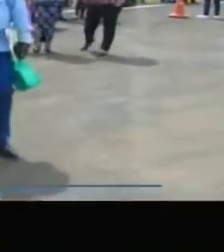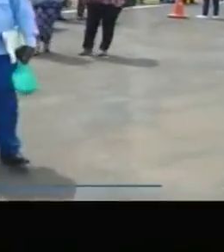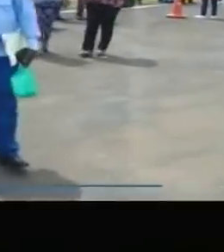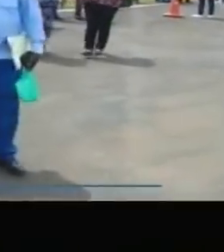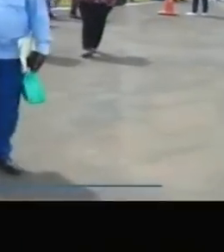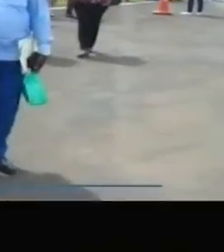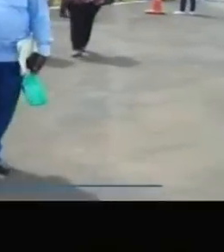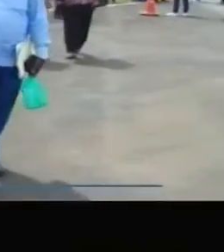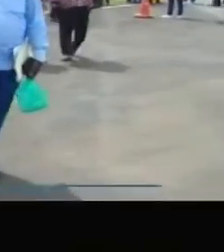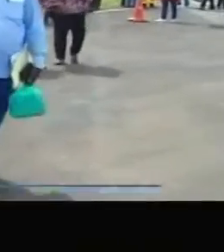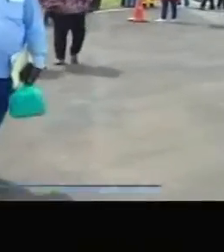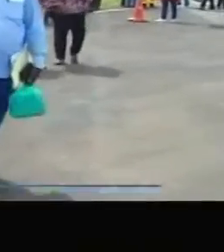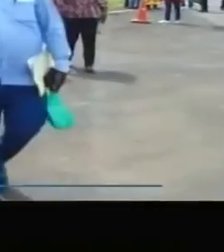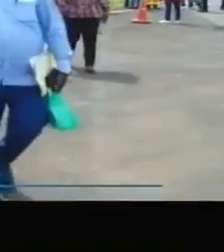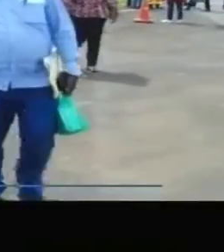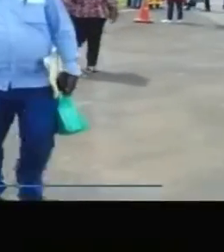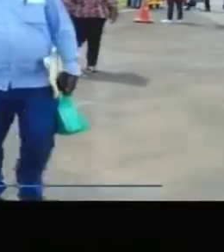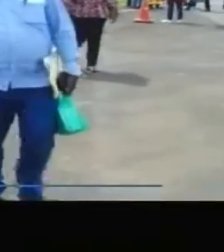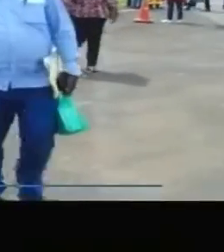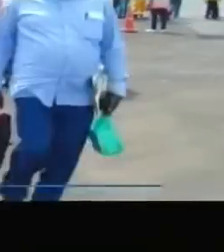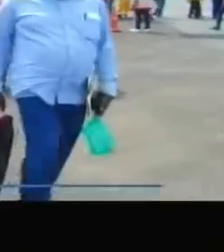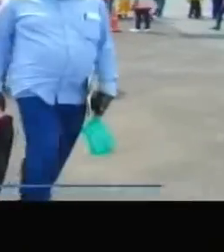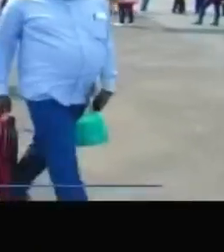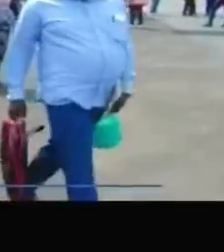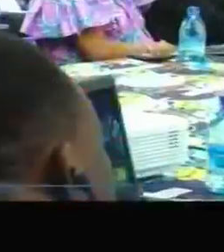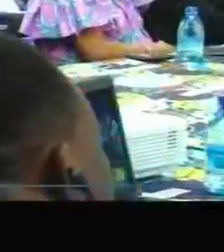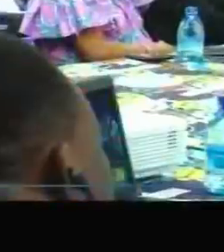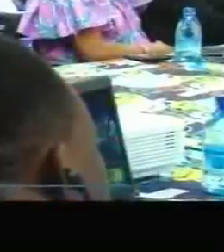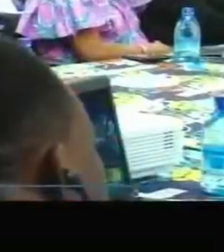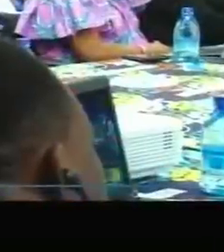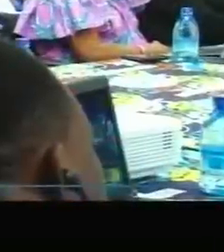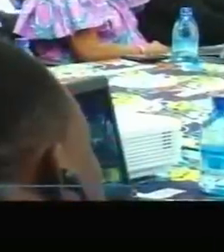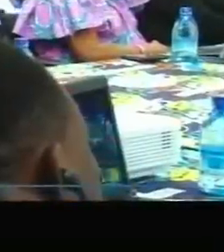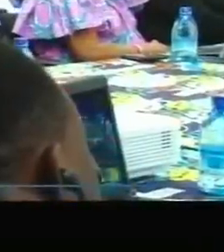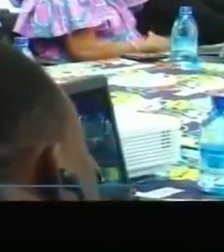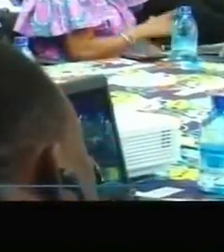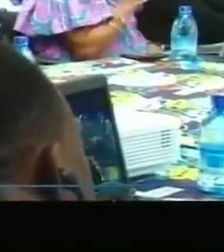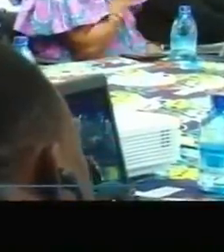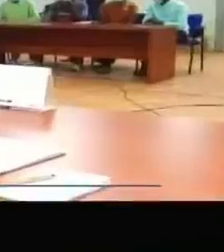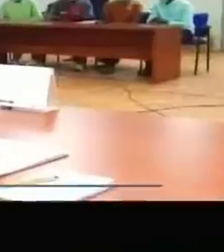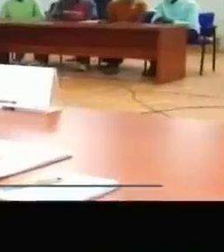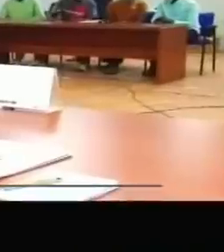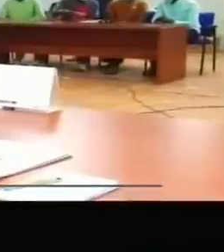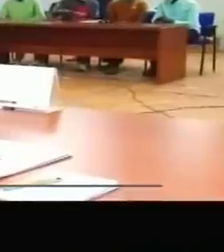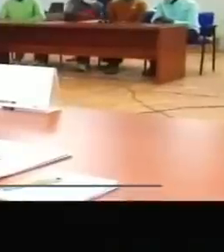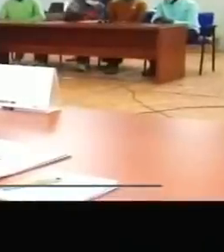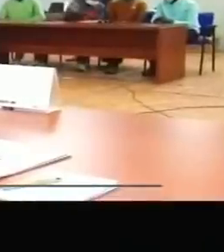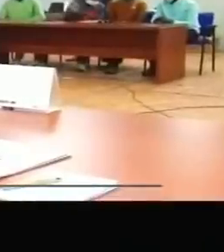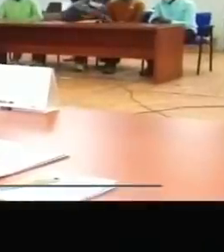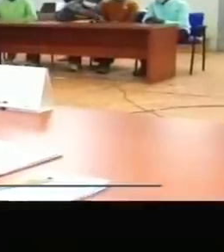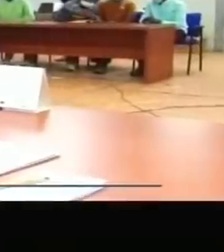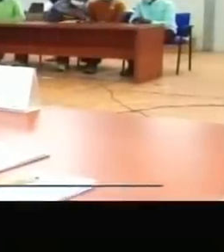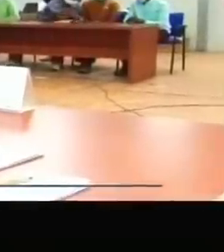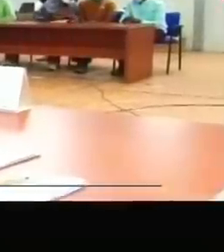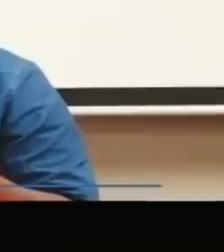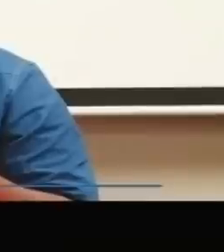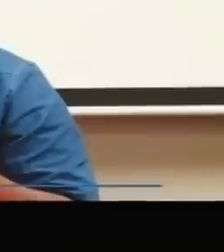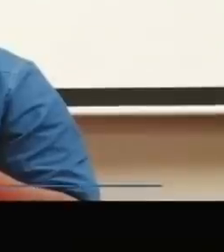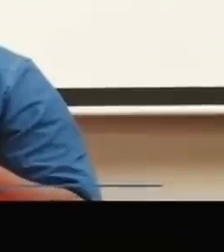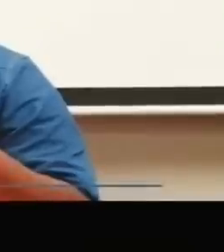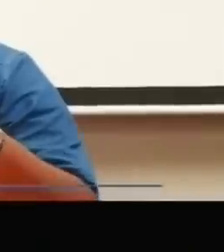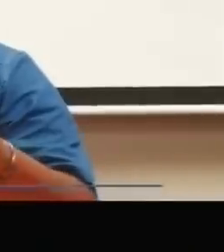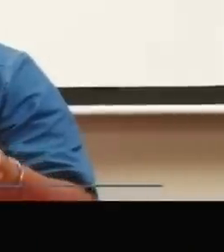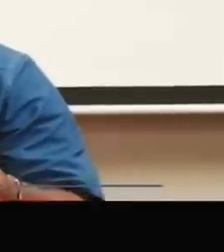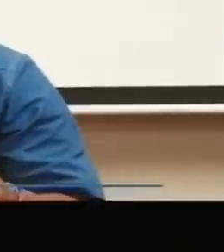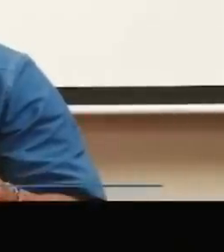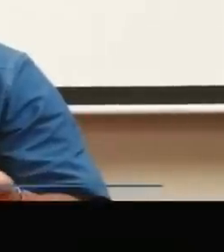de la mission de sensibilisation des groupes armés et communautés locales dans les provinces de l'Ituri, Nord et Sud Kivu, l'équipe pilotée par